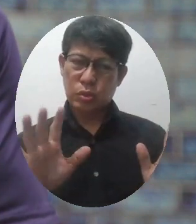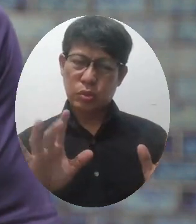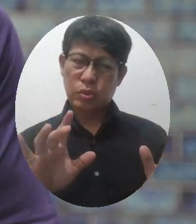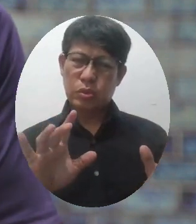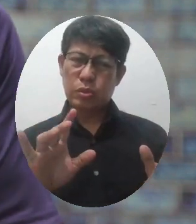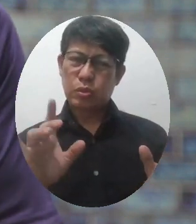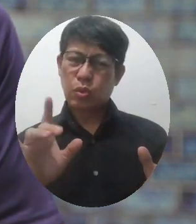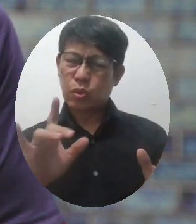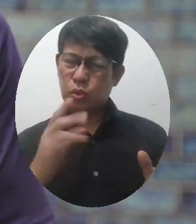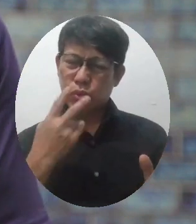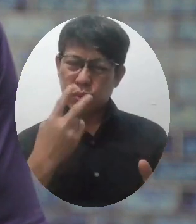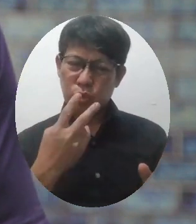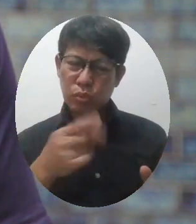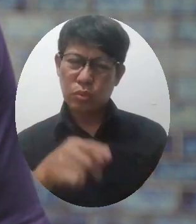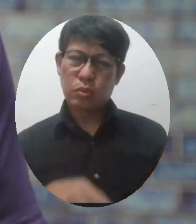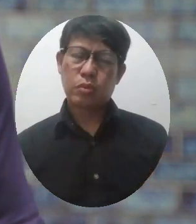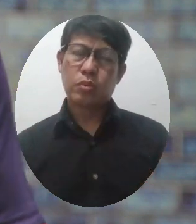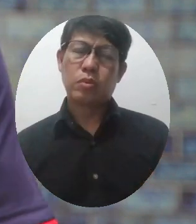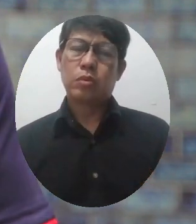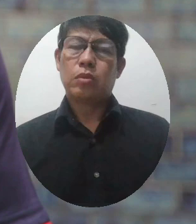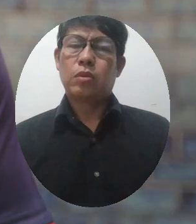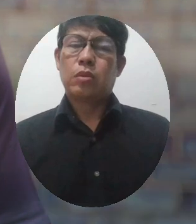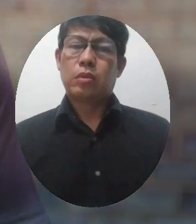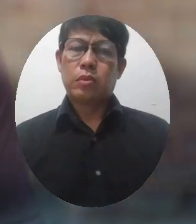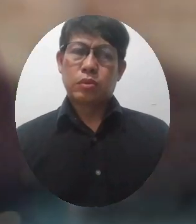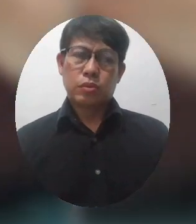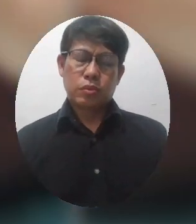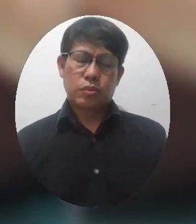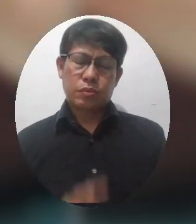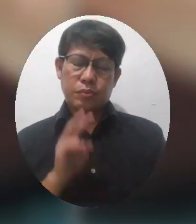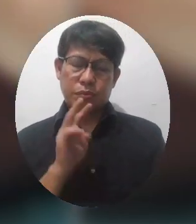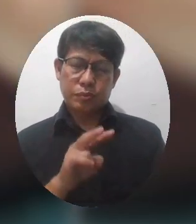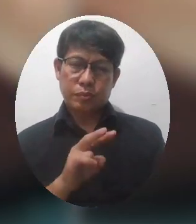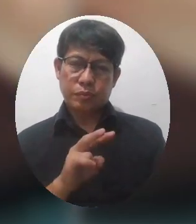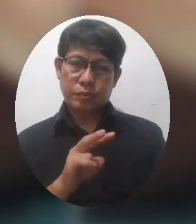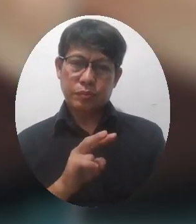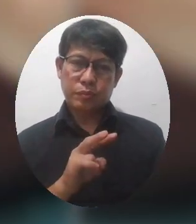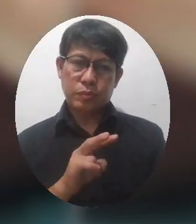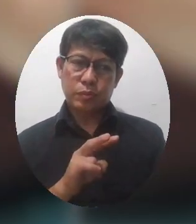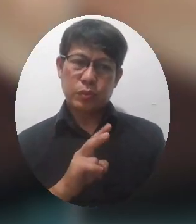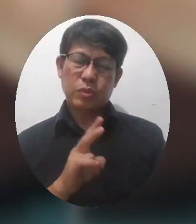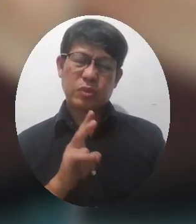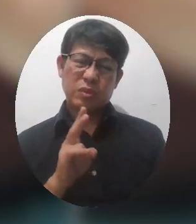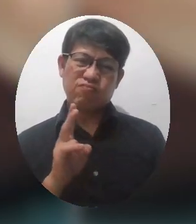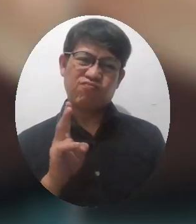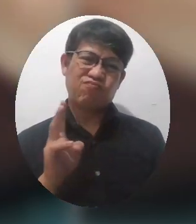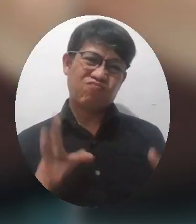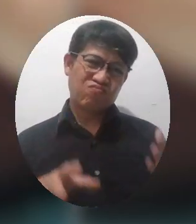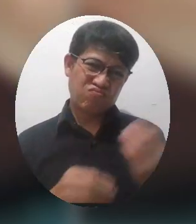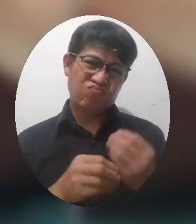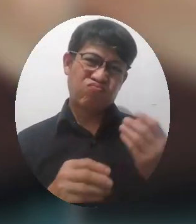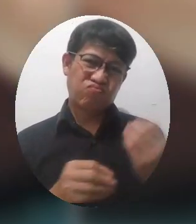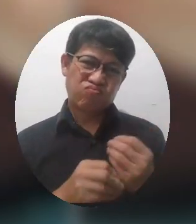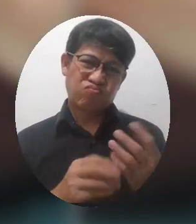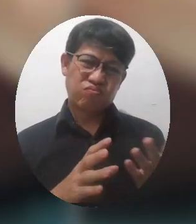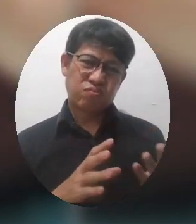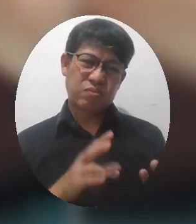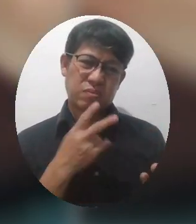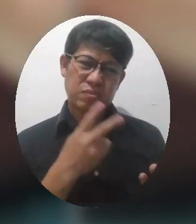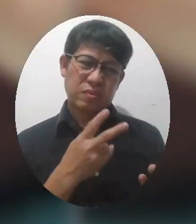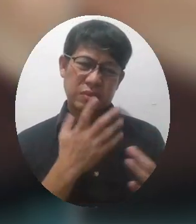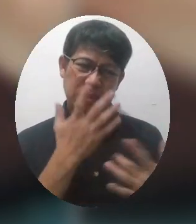ng imperforate anus ay maaaring nag-iiba kung mayroon pang ibang komplikasyon. May mga